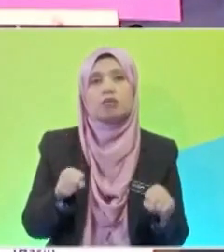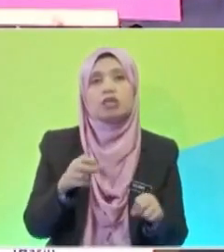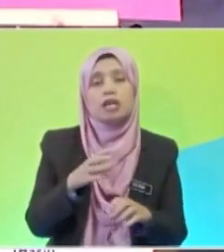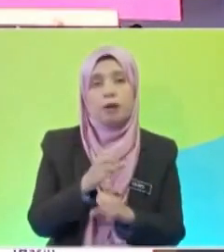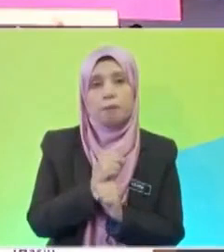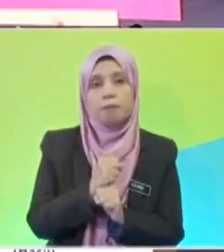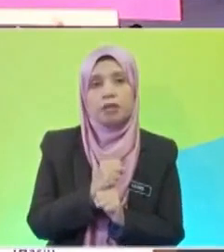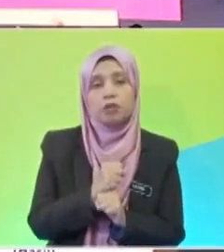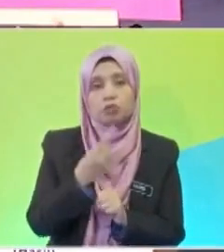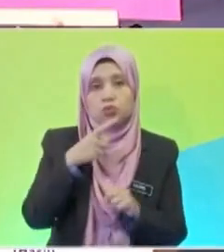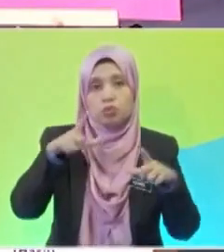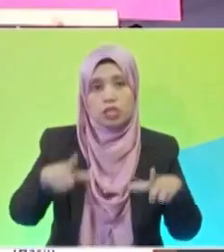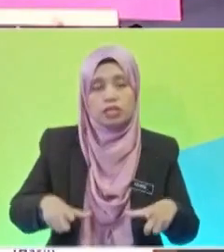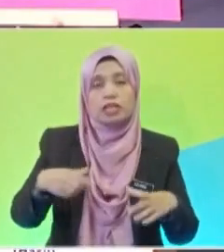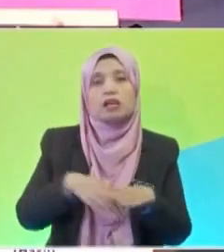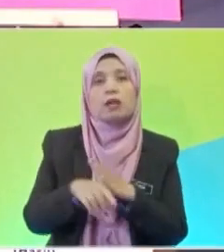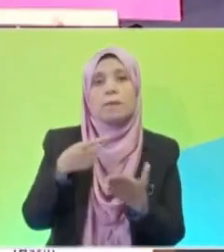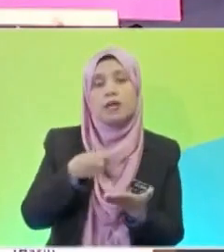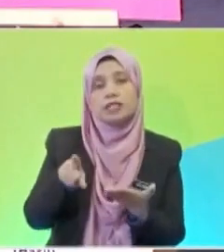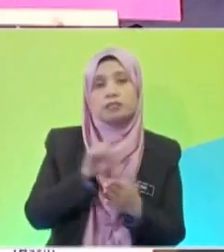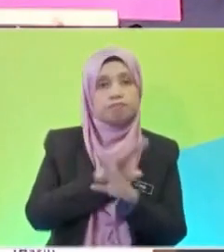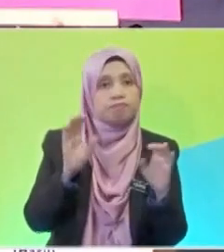RM1,032 ni terus letak dalam perbelanjaan. Tak